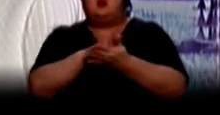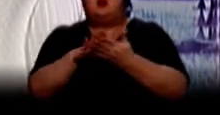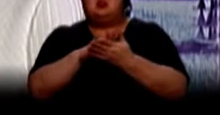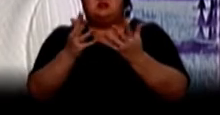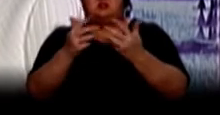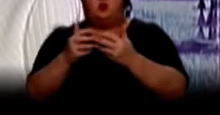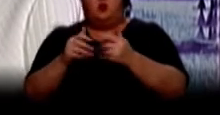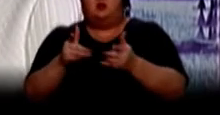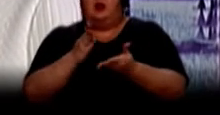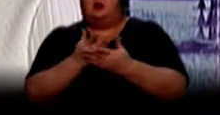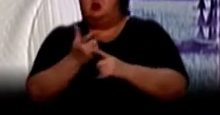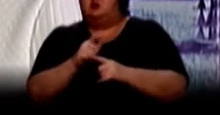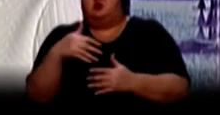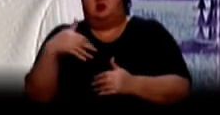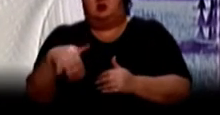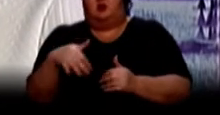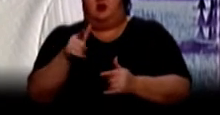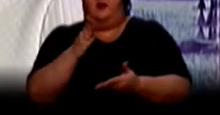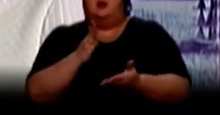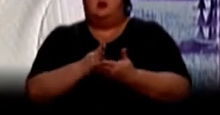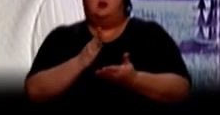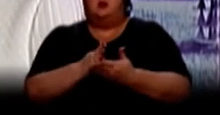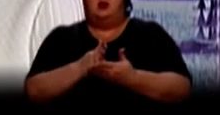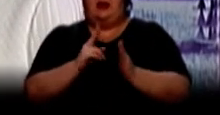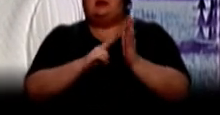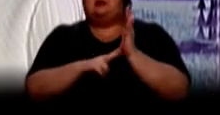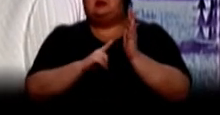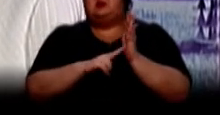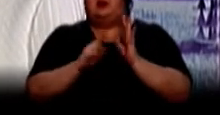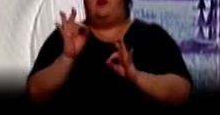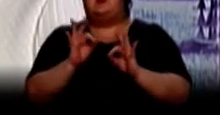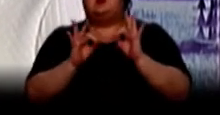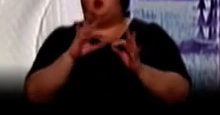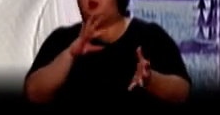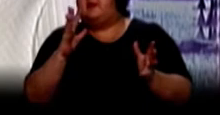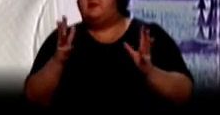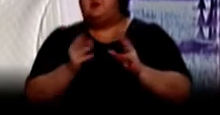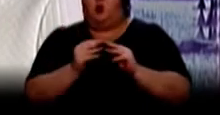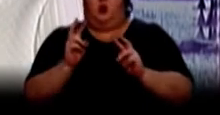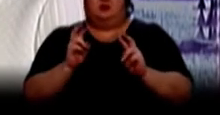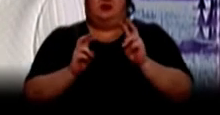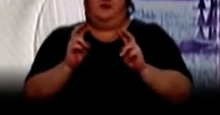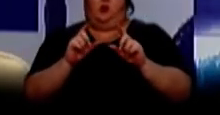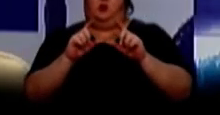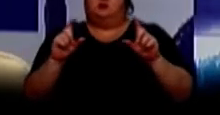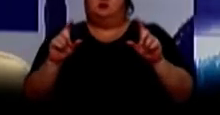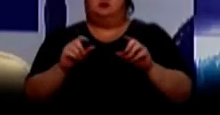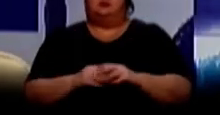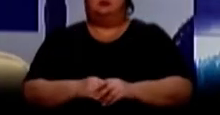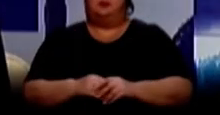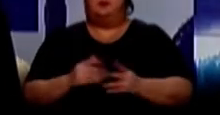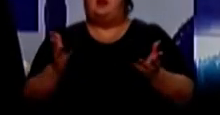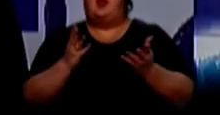є дуже дороговартісними, інколи вони можуть становити 70% вартості всього заводу. Які в Полтаві